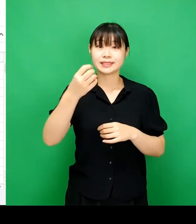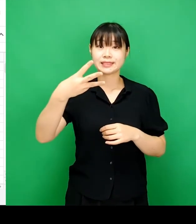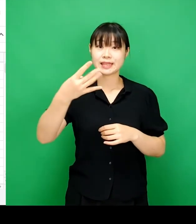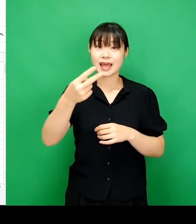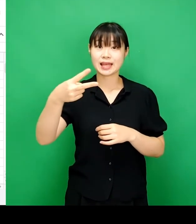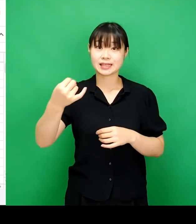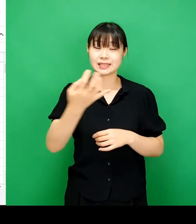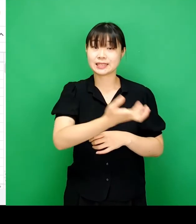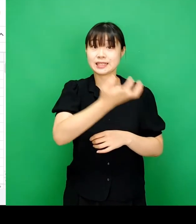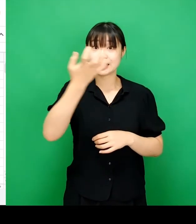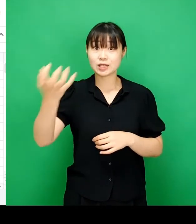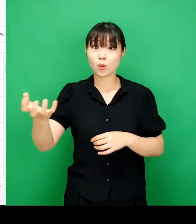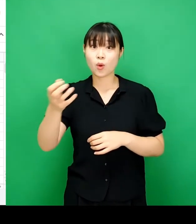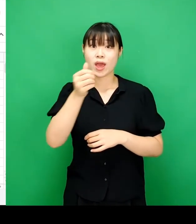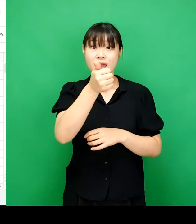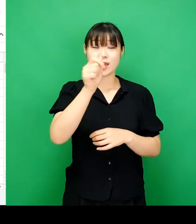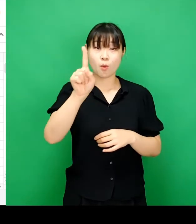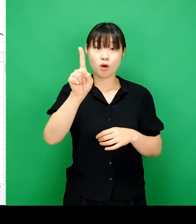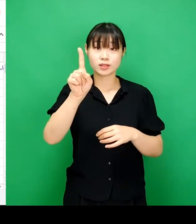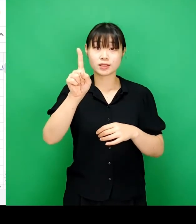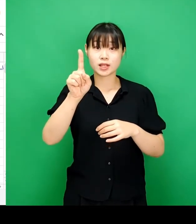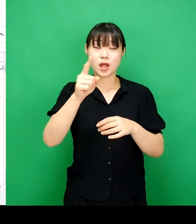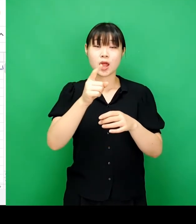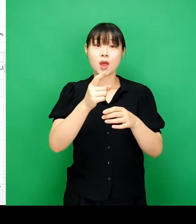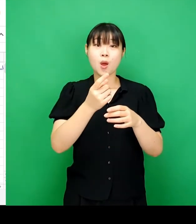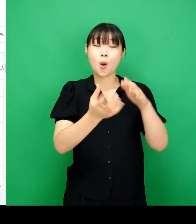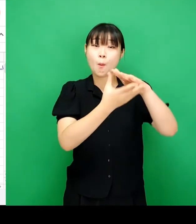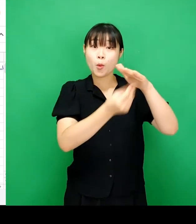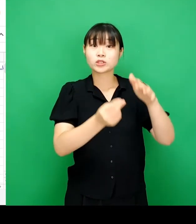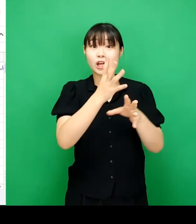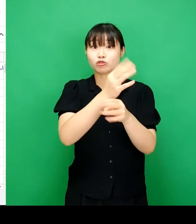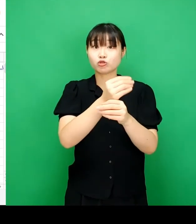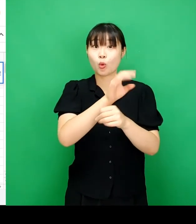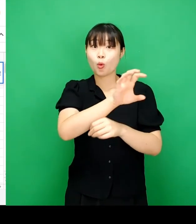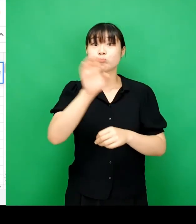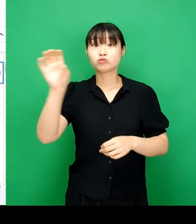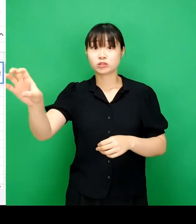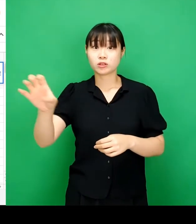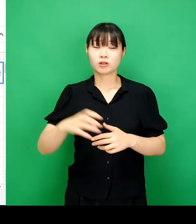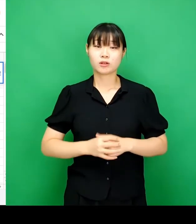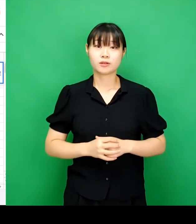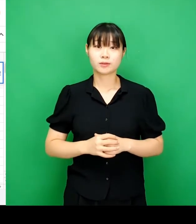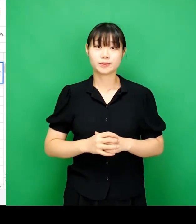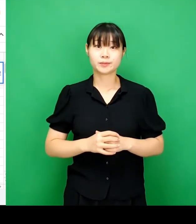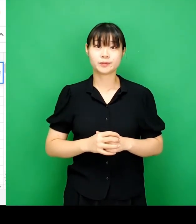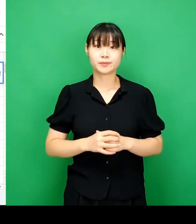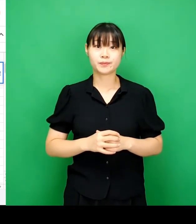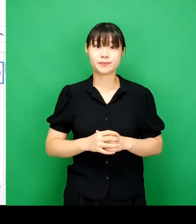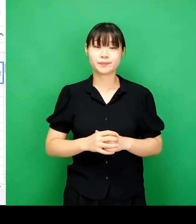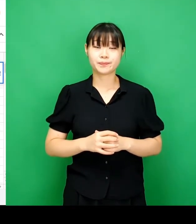구글 스프레드시트로 이동한 후에 A1 셀에 복사된 주소를 붙여 넣습니다.